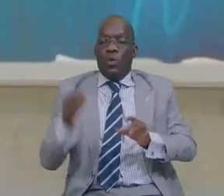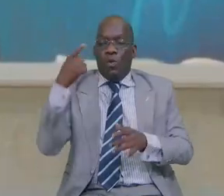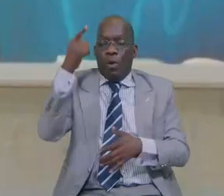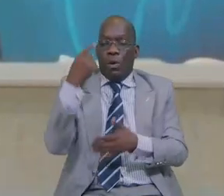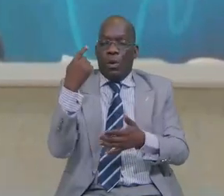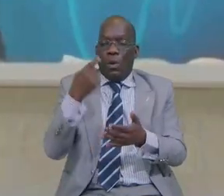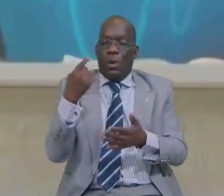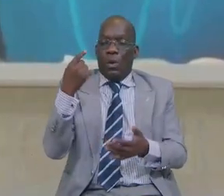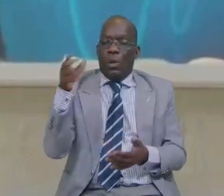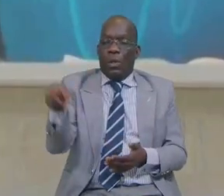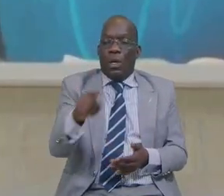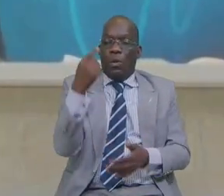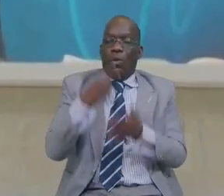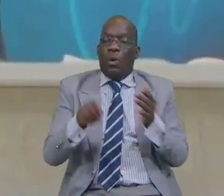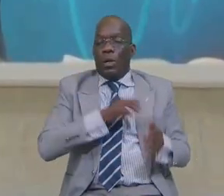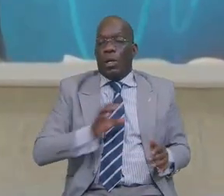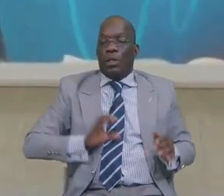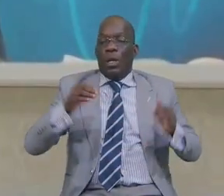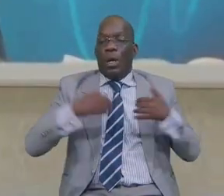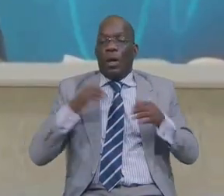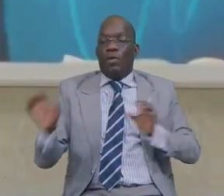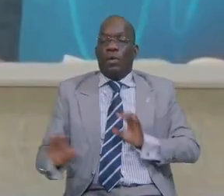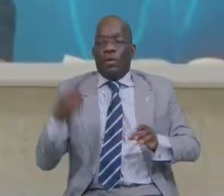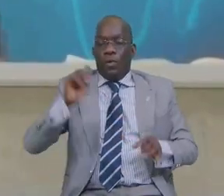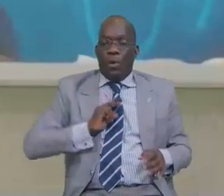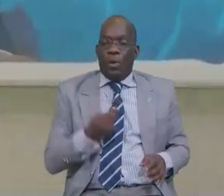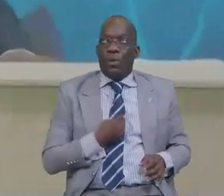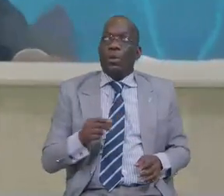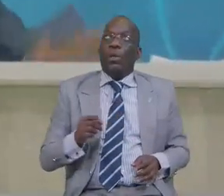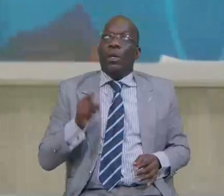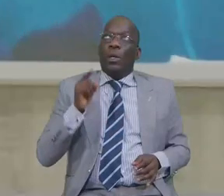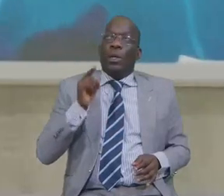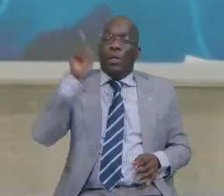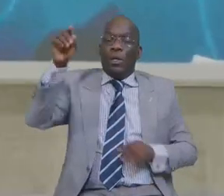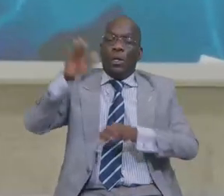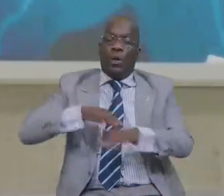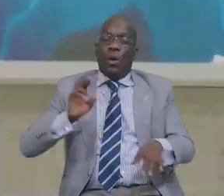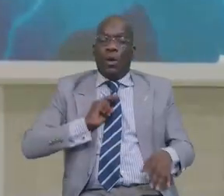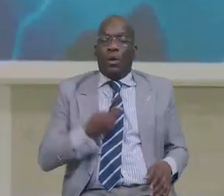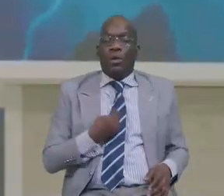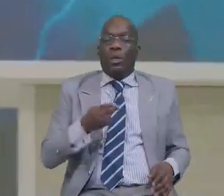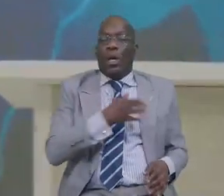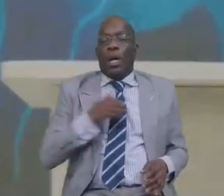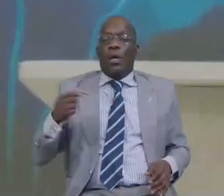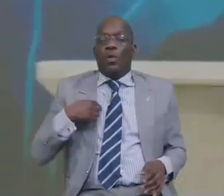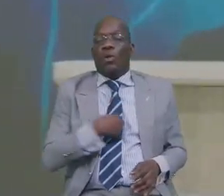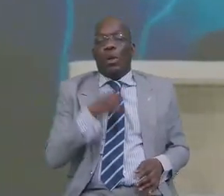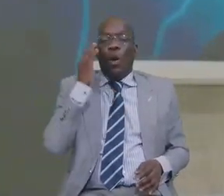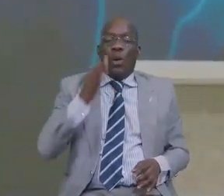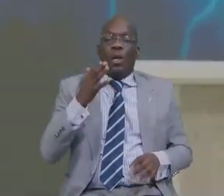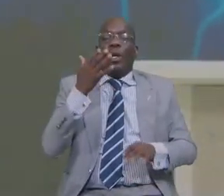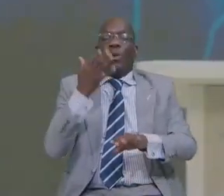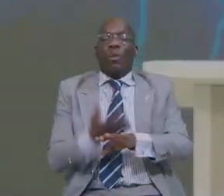Nous ferons ce que Christ a fait dans nos vies. Il nous contraint pour que nous puissions aller contraindre les